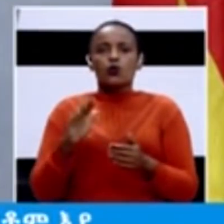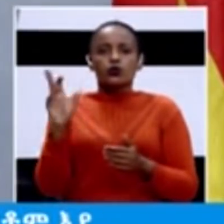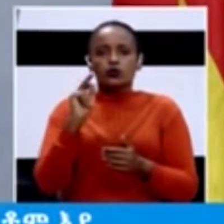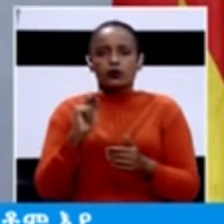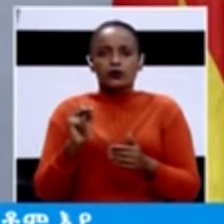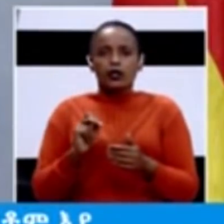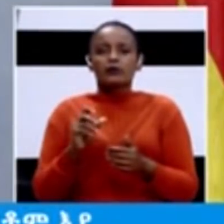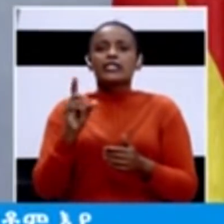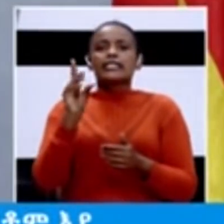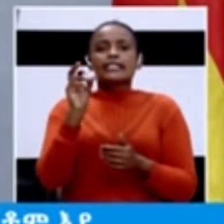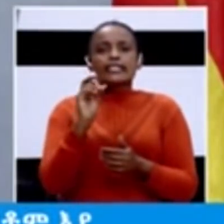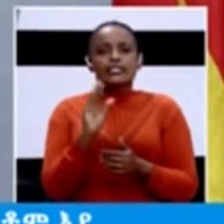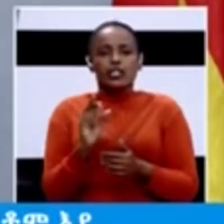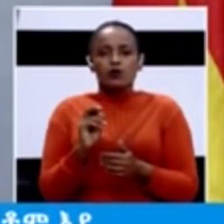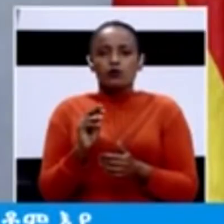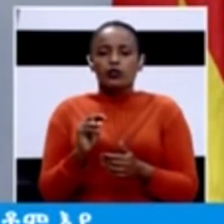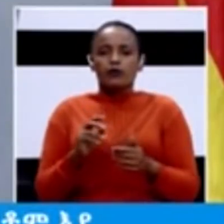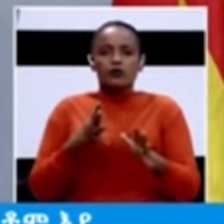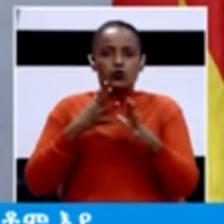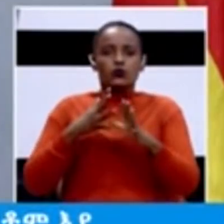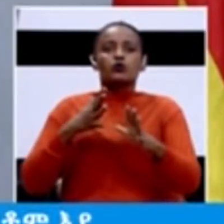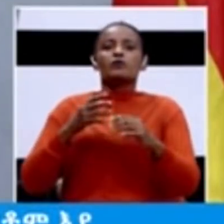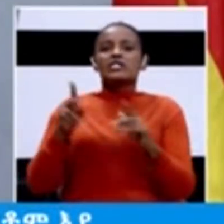እዮም ምስ ህዝቦም ክስለፉ እዮም እዩ